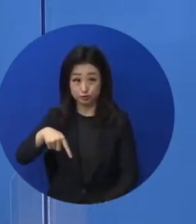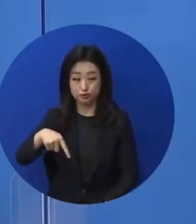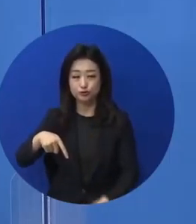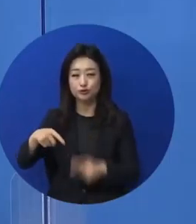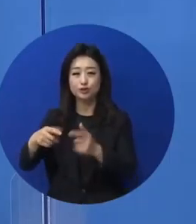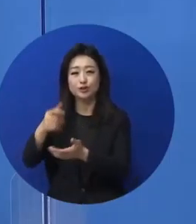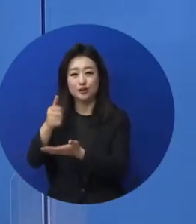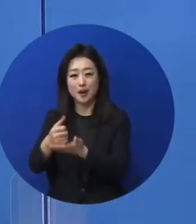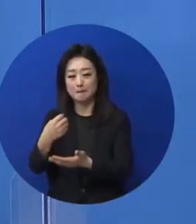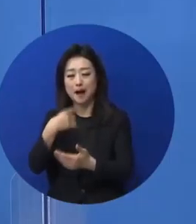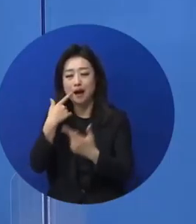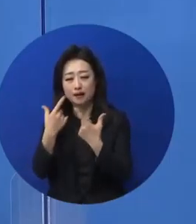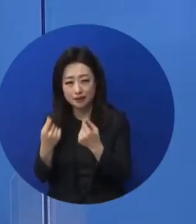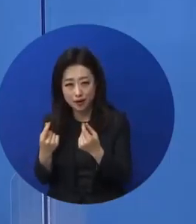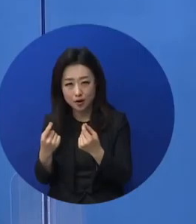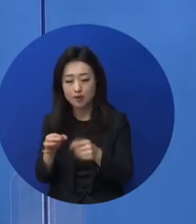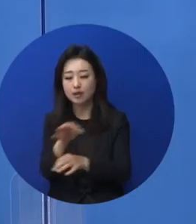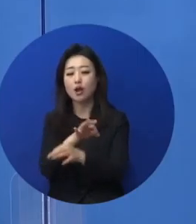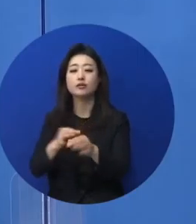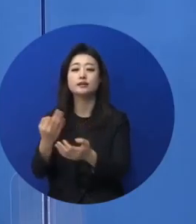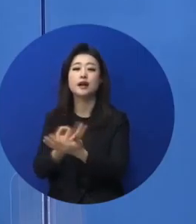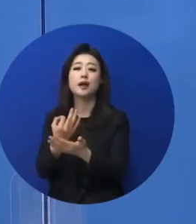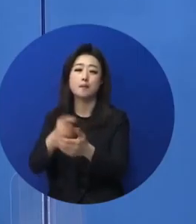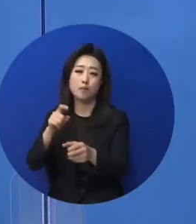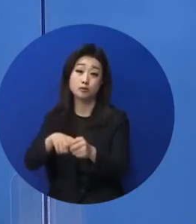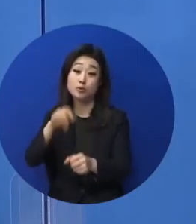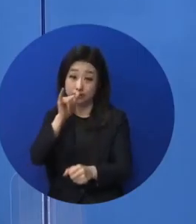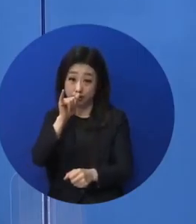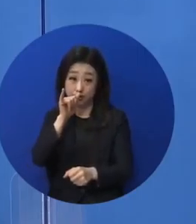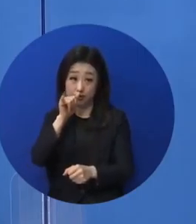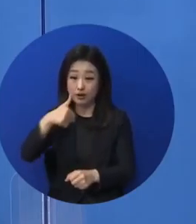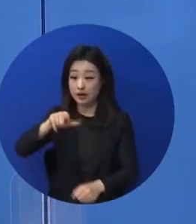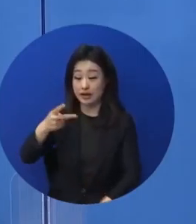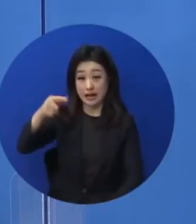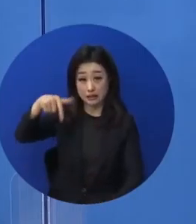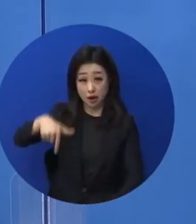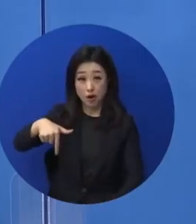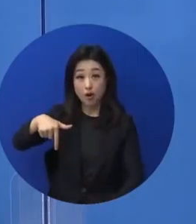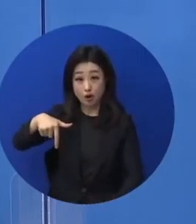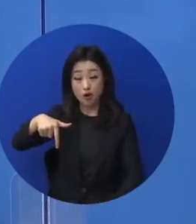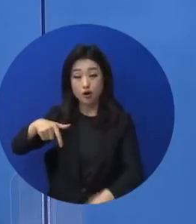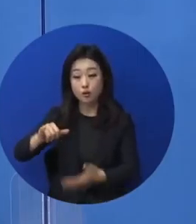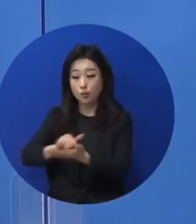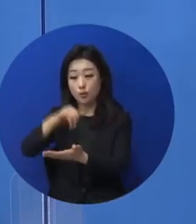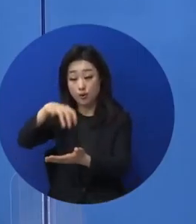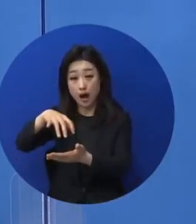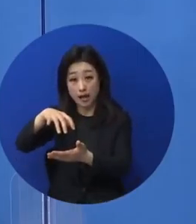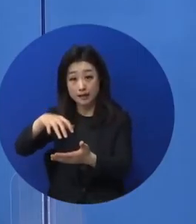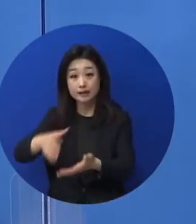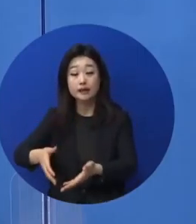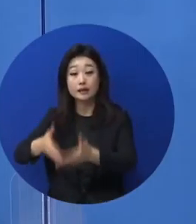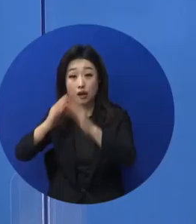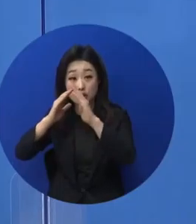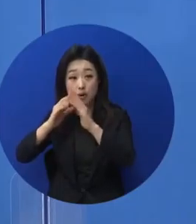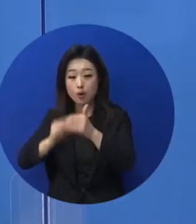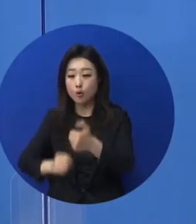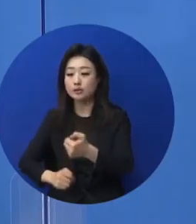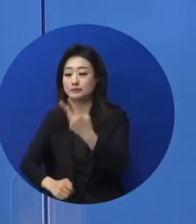출발이 경제적 이유에서 출발을 했고요. 가덕신공항이 만들어지고 나면 뭐 53만 개 일자리가 생긴다라는 부산시의 보고가 있었던